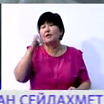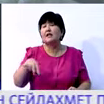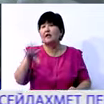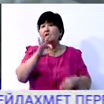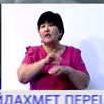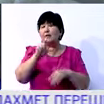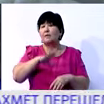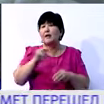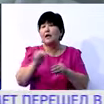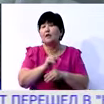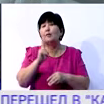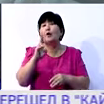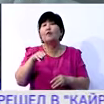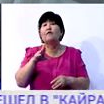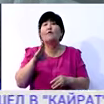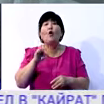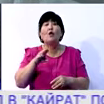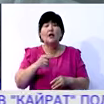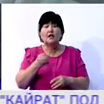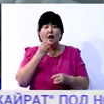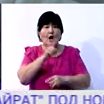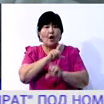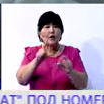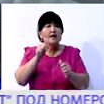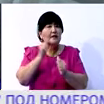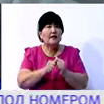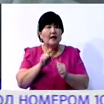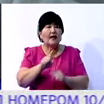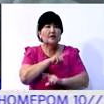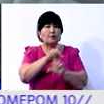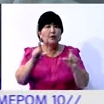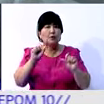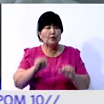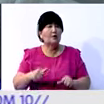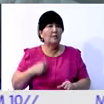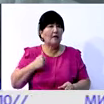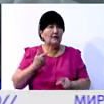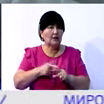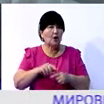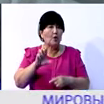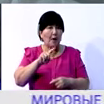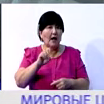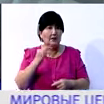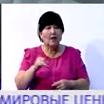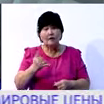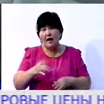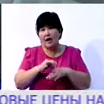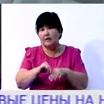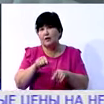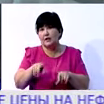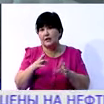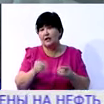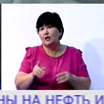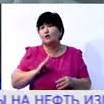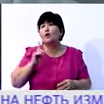больных прошли лечение по квоте. Это очень хорошая клиника. Не каждое медучреждение может похвастаться такой базой. Я думаю, что медучреждение ждет